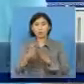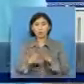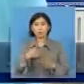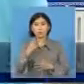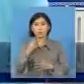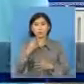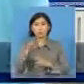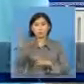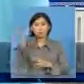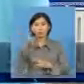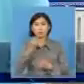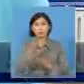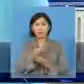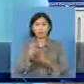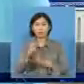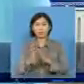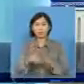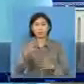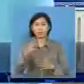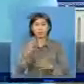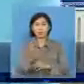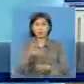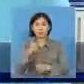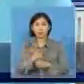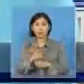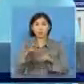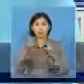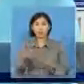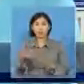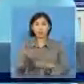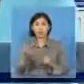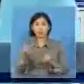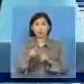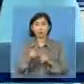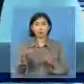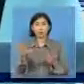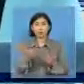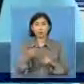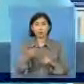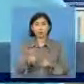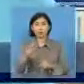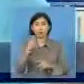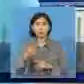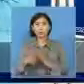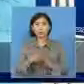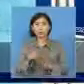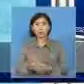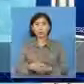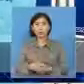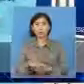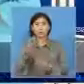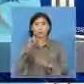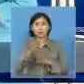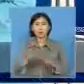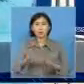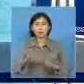үйренуге тырыстым. Қиын емес. Ым тіліндегі ең басты қағида барлық сөздерді нақты және анық көрсету. Тыныштық